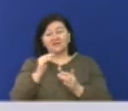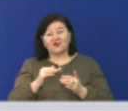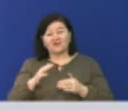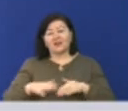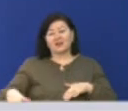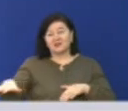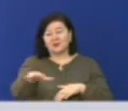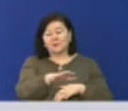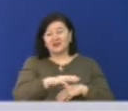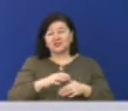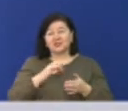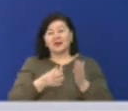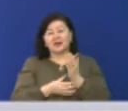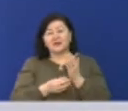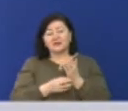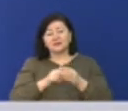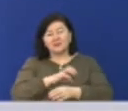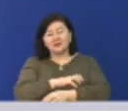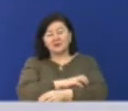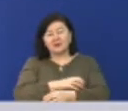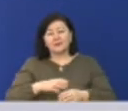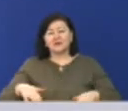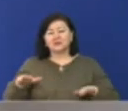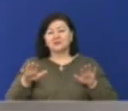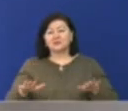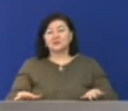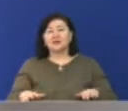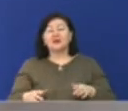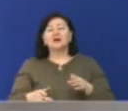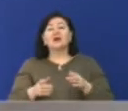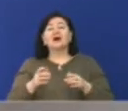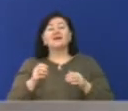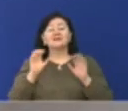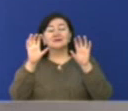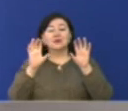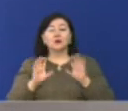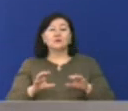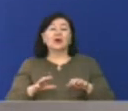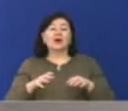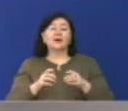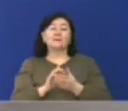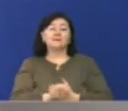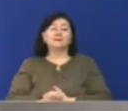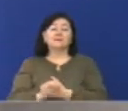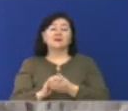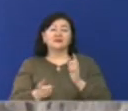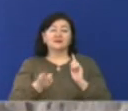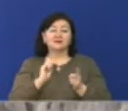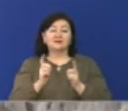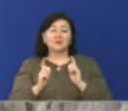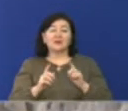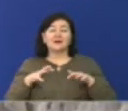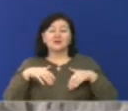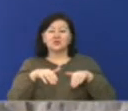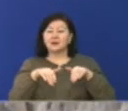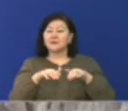площадке экспертной платформы Талда.kz законопроект о мирных собраниях обсуждался с участием политологов, правоведов, представителей общественных